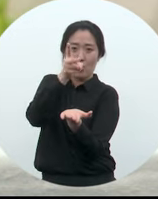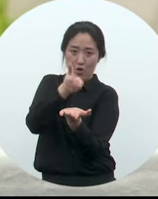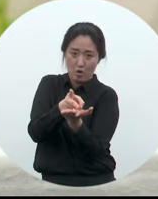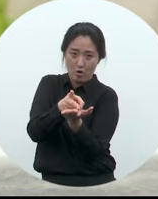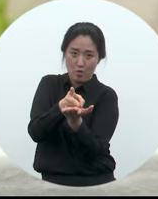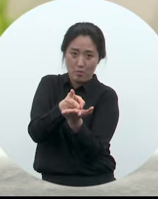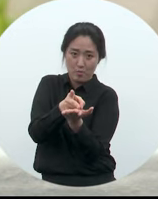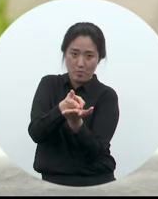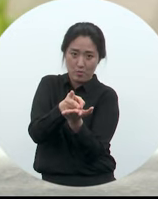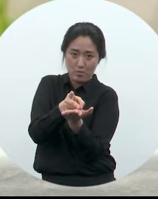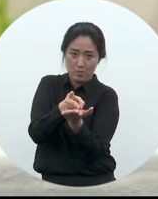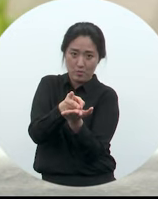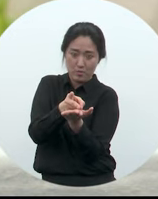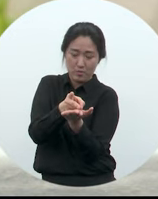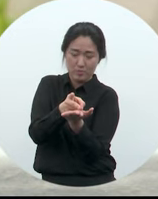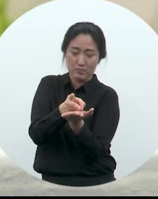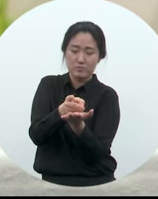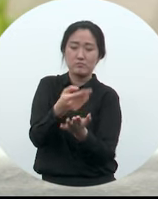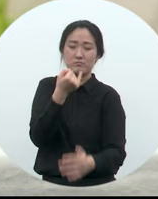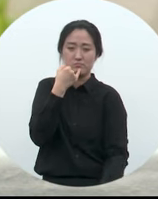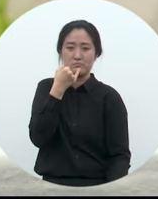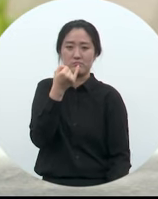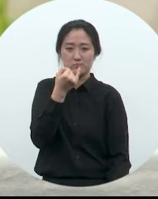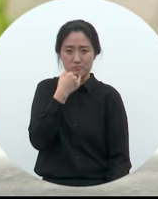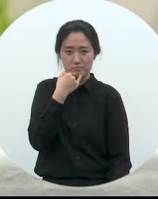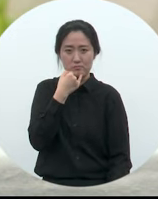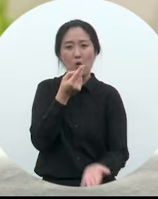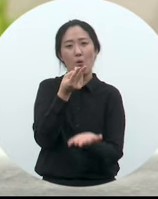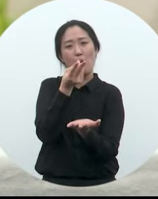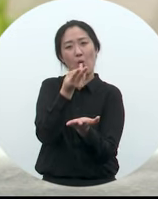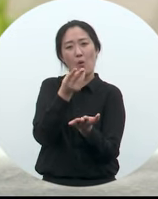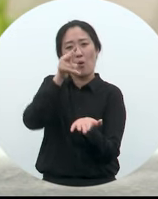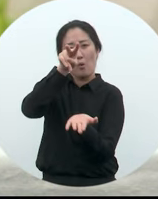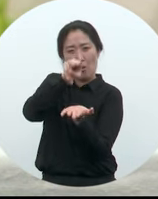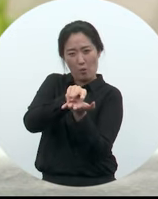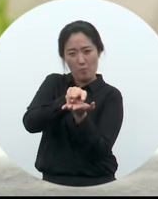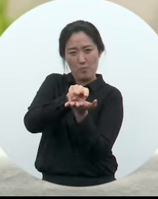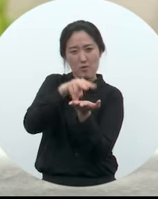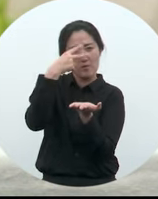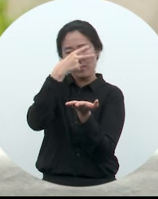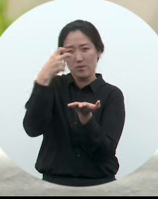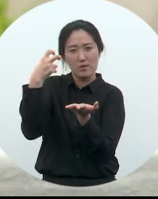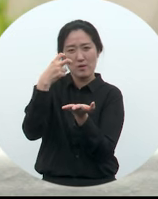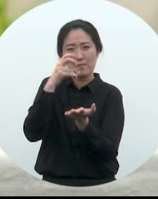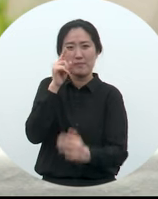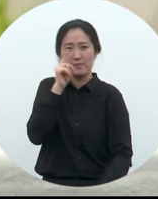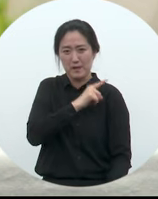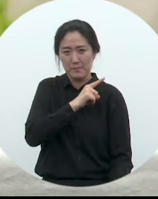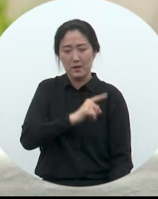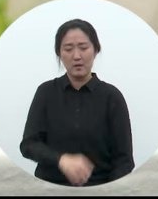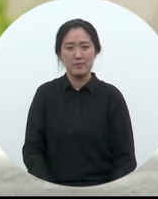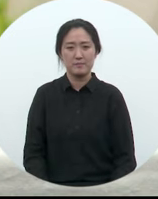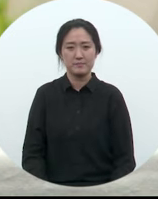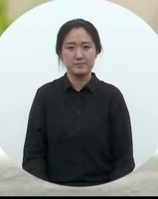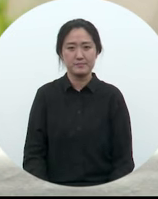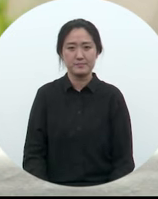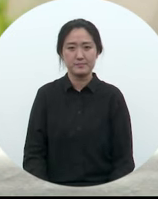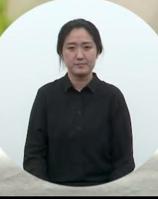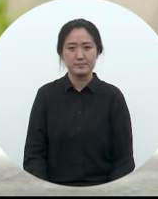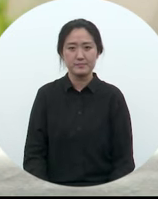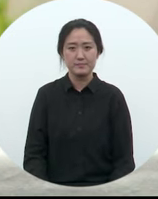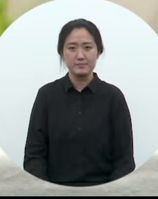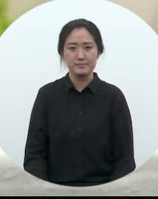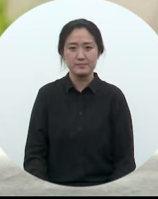아니면은 옆으로 자는 자세가 그래도 괜찮습니다. 엎드려서 자는 자세는 척추의 정상적인